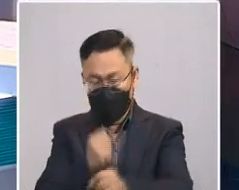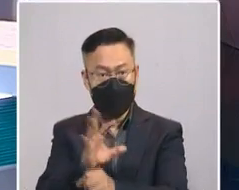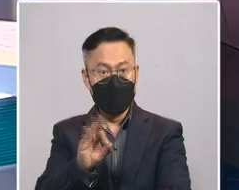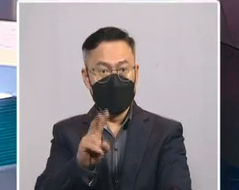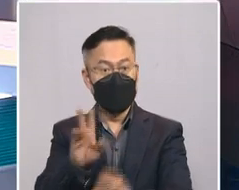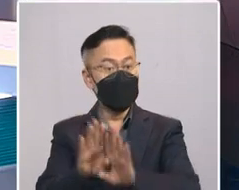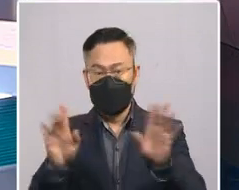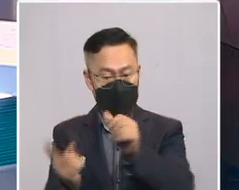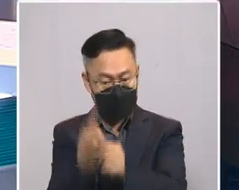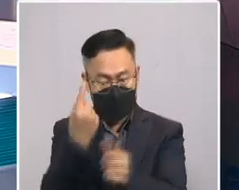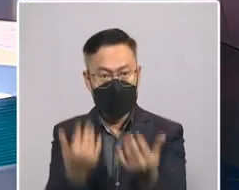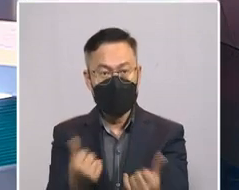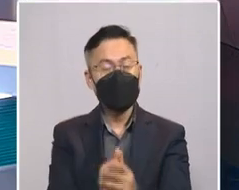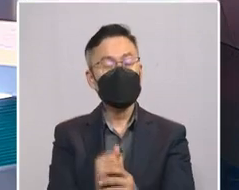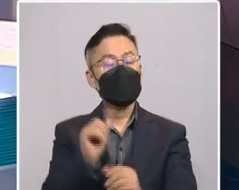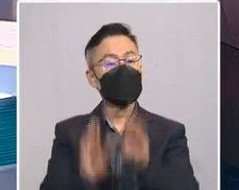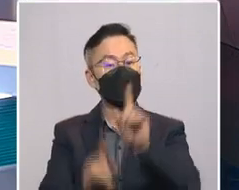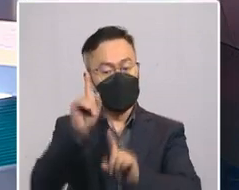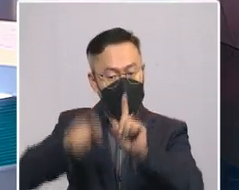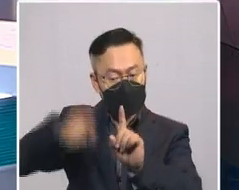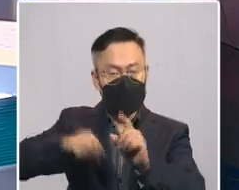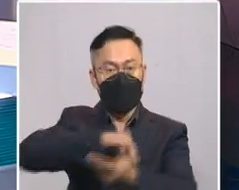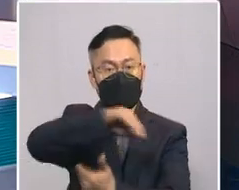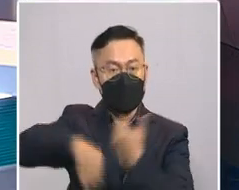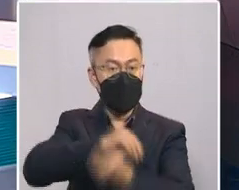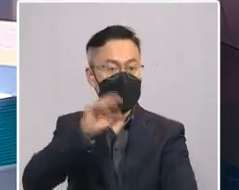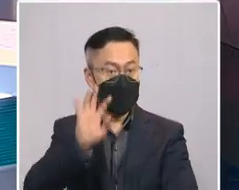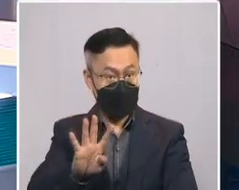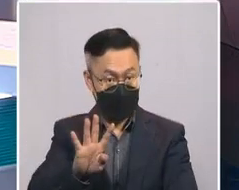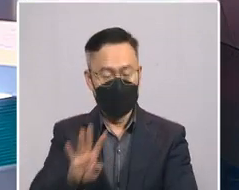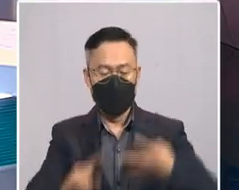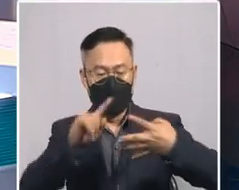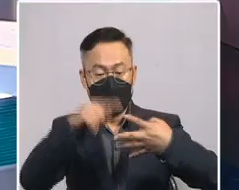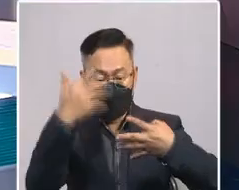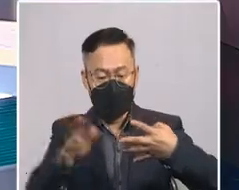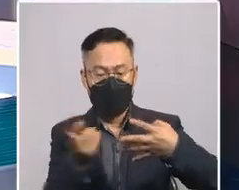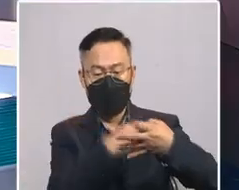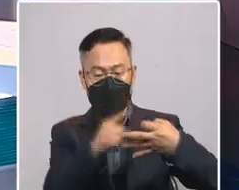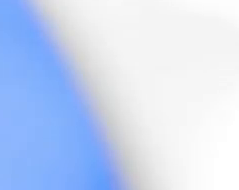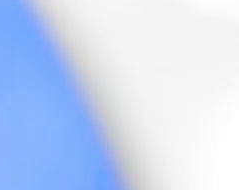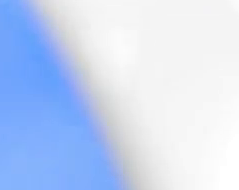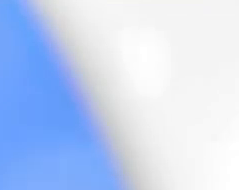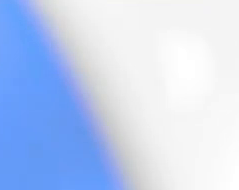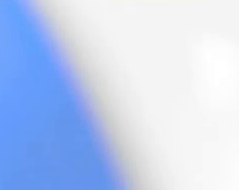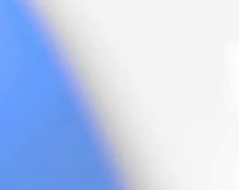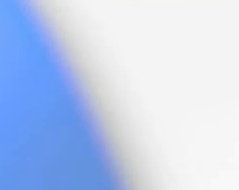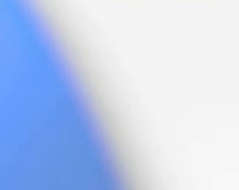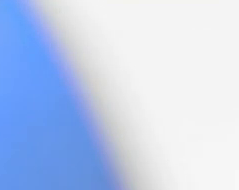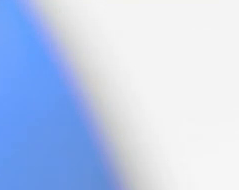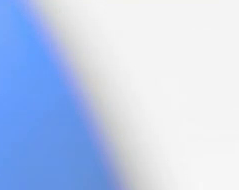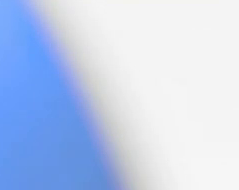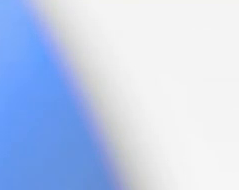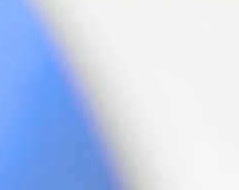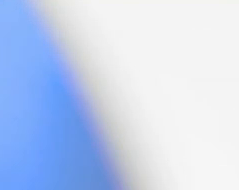ฉพาะการประมูลวันนี้มี4รอบด้วยกันเห็นว่ารอบแรกผ่านพ้นไปเป็นที่เรียบร้อยนะครับไปติดตามบรรยากาศล่าสุดพร้อมกันเลยนะครับกับคุณคณิษฐาอมรเม